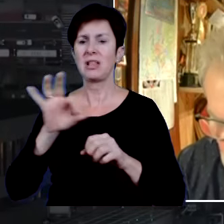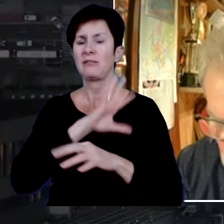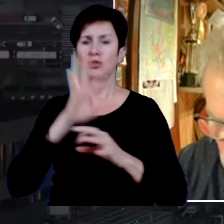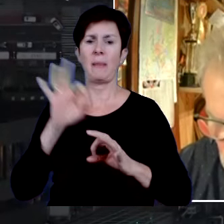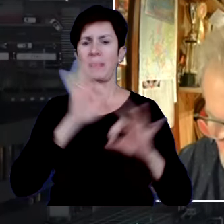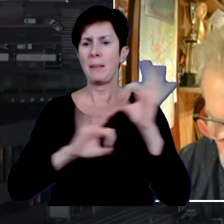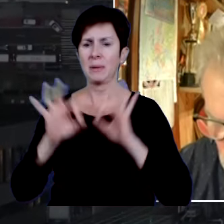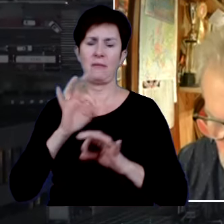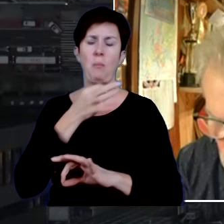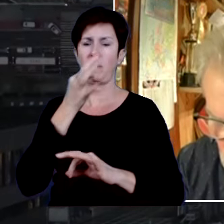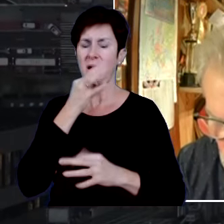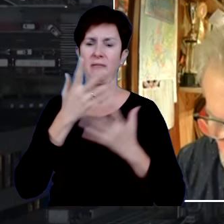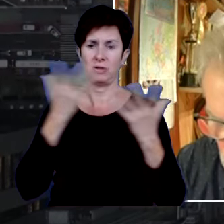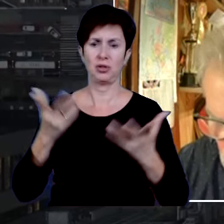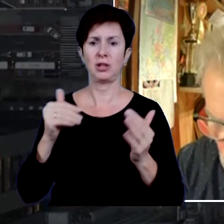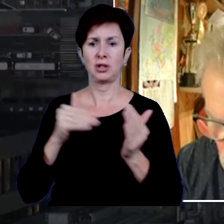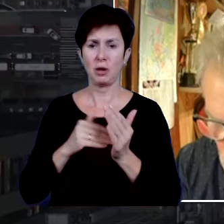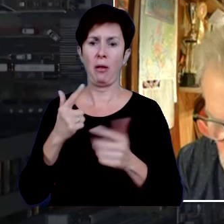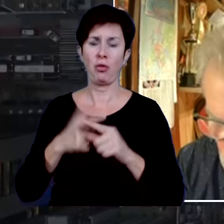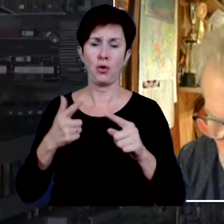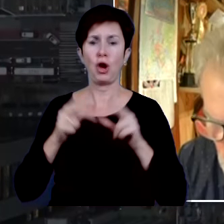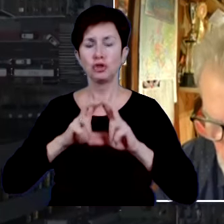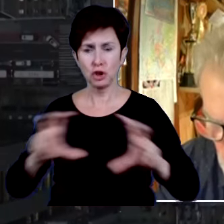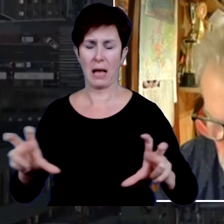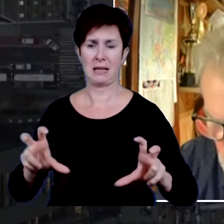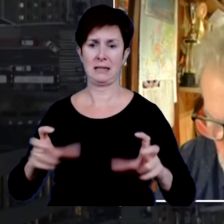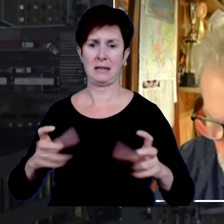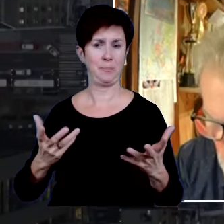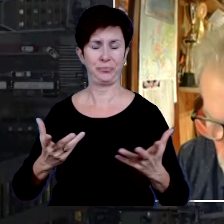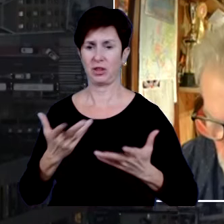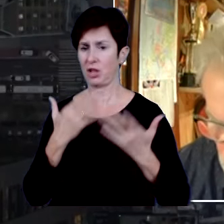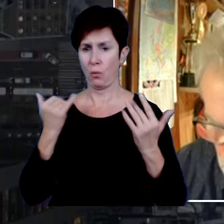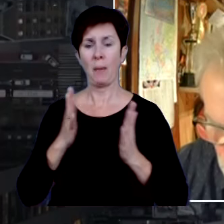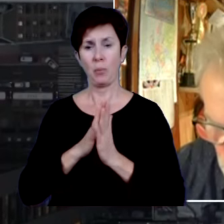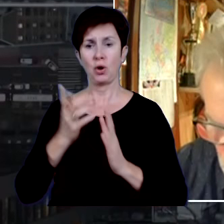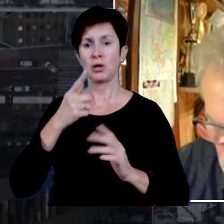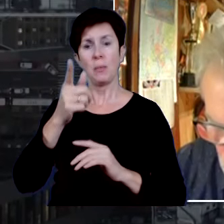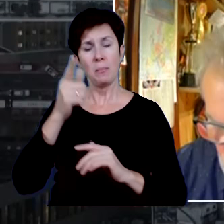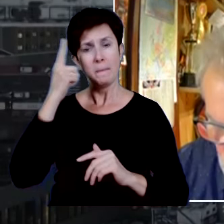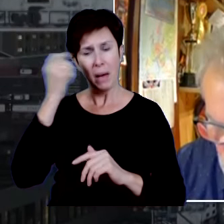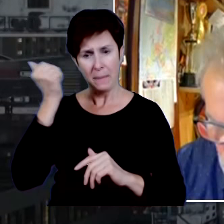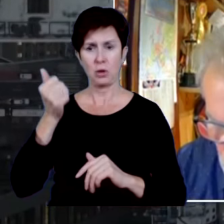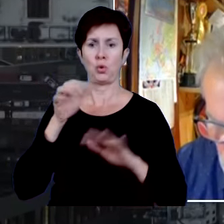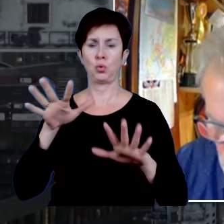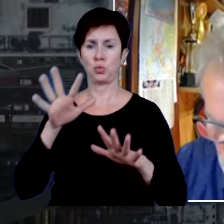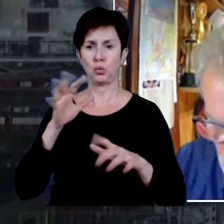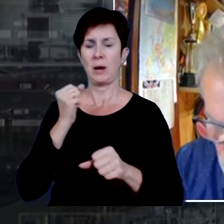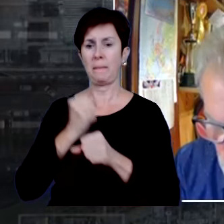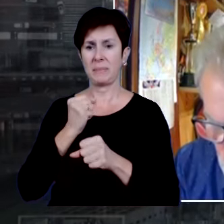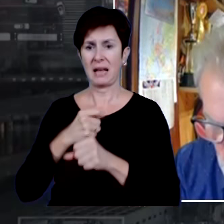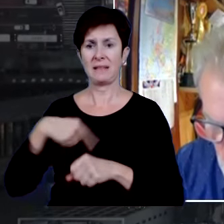naprawdę trzeba było trochę czasu, żeby to wszystko wyprostować. Więc proszę też pamiętać, że sporo pracy tego rządu to